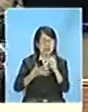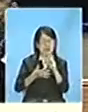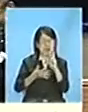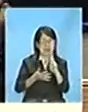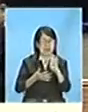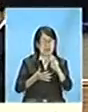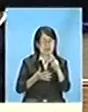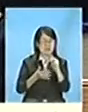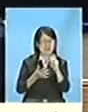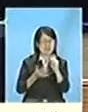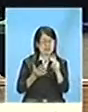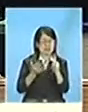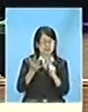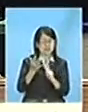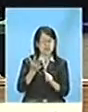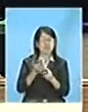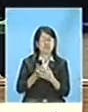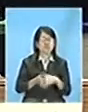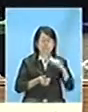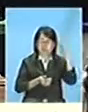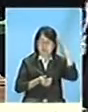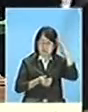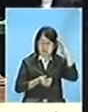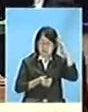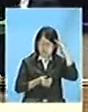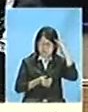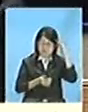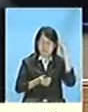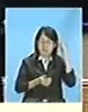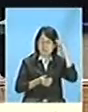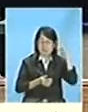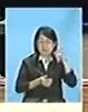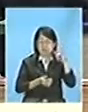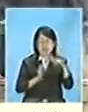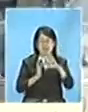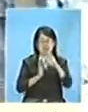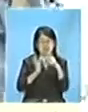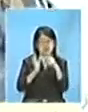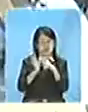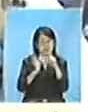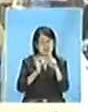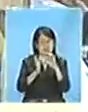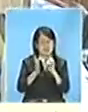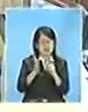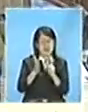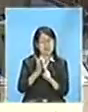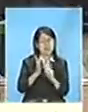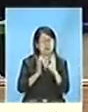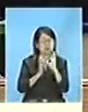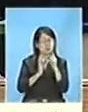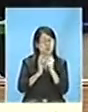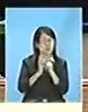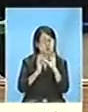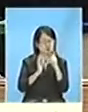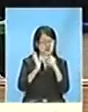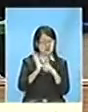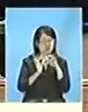ายพลอากาศเอกชาลีจันเรืองนายชูชัยเลิศพงศ์อดิศร